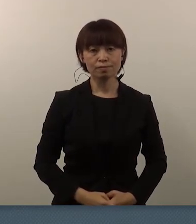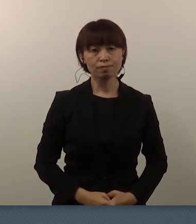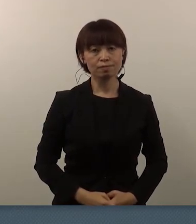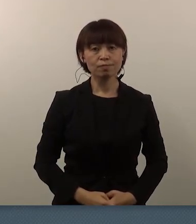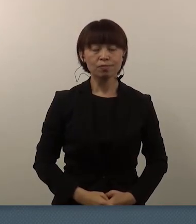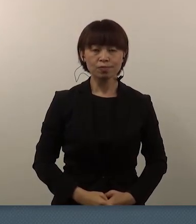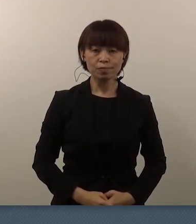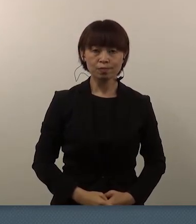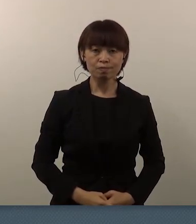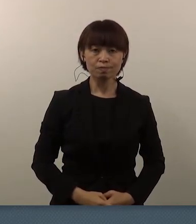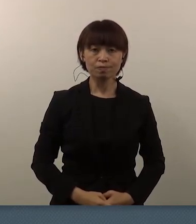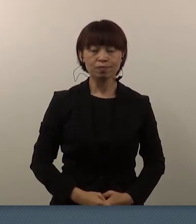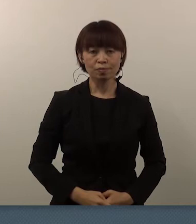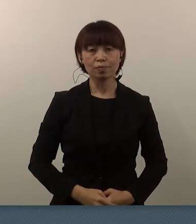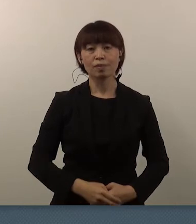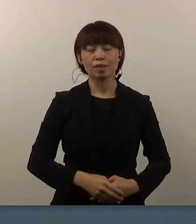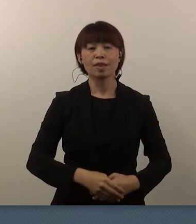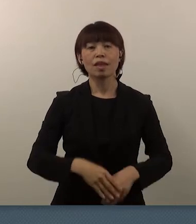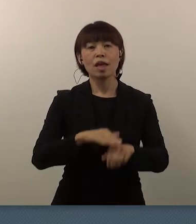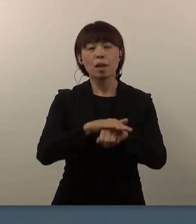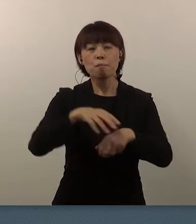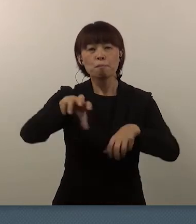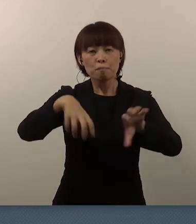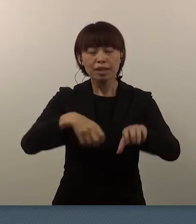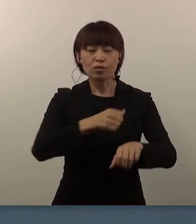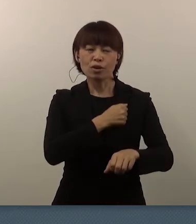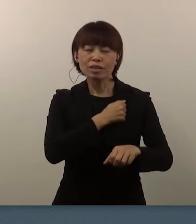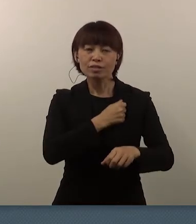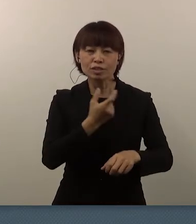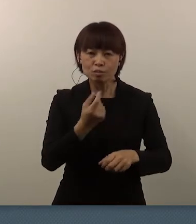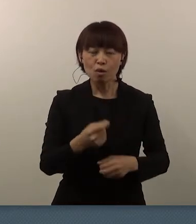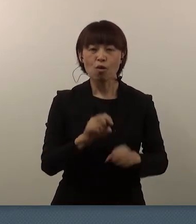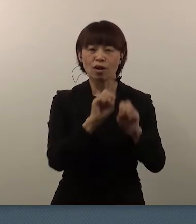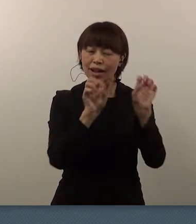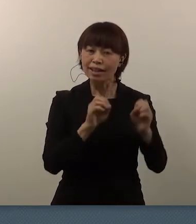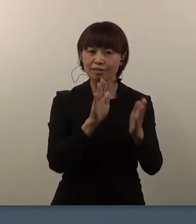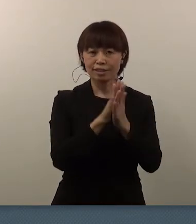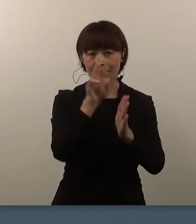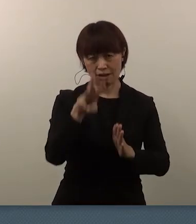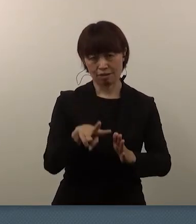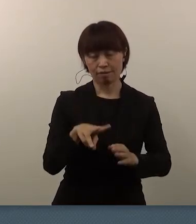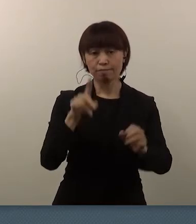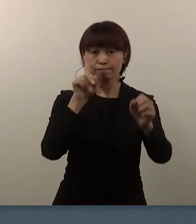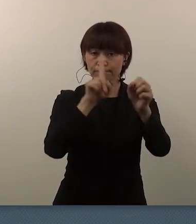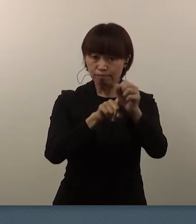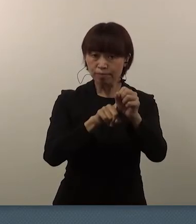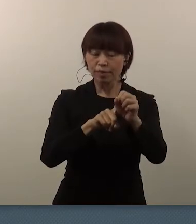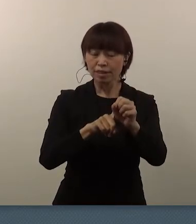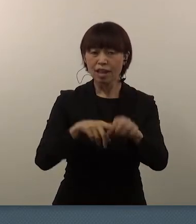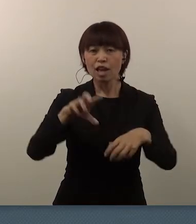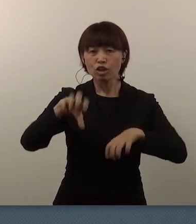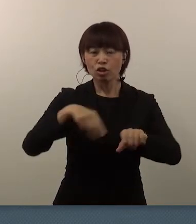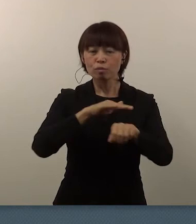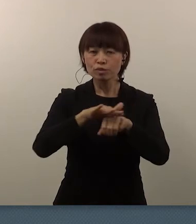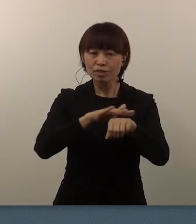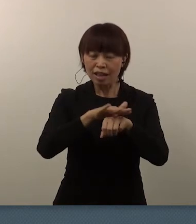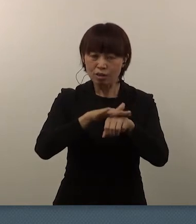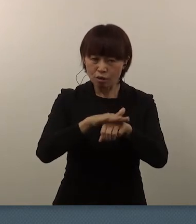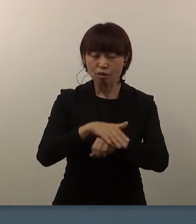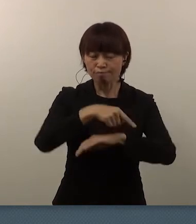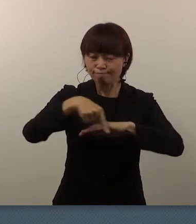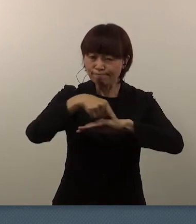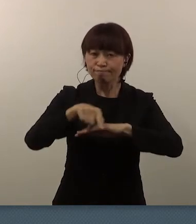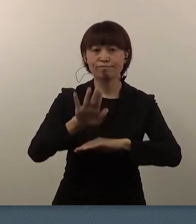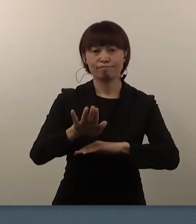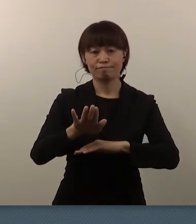県ではペットの命も輝く神奈川の実現を目指し、動物愛護管理の施策を進めています。この